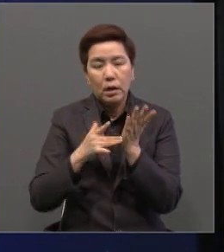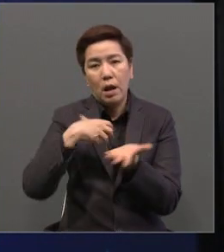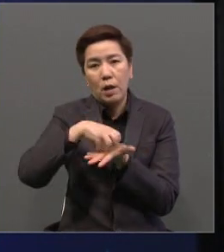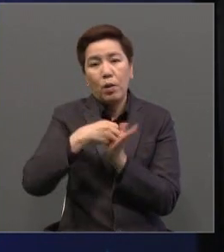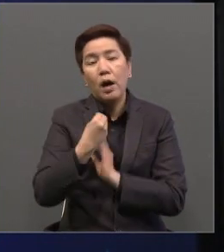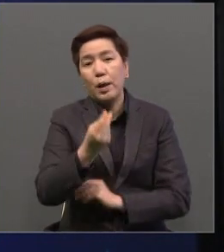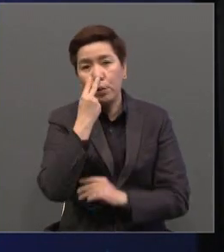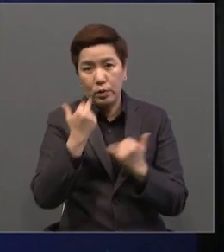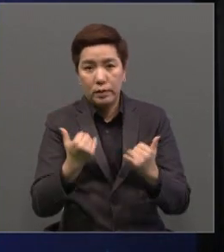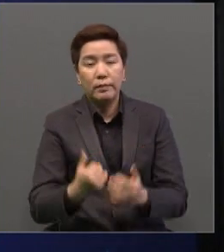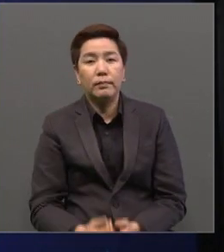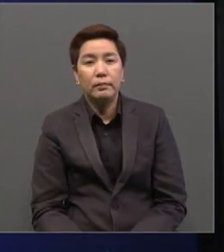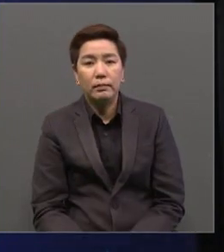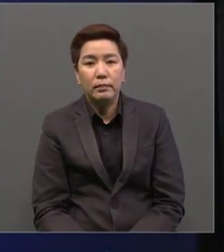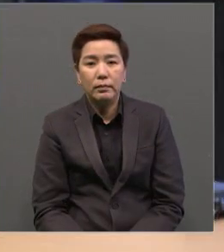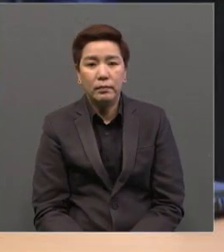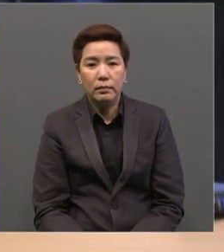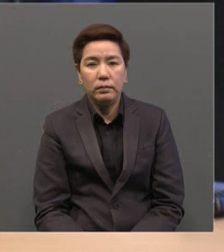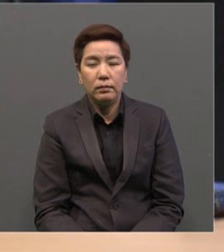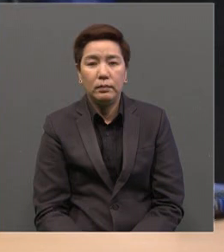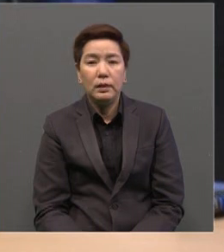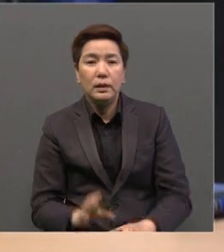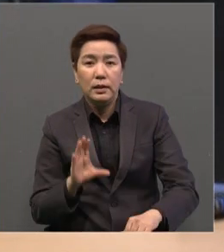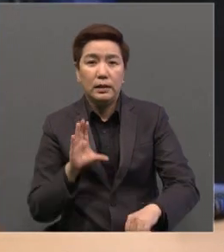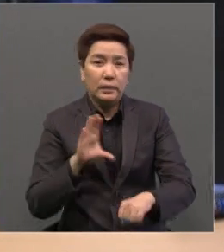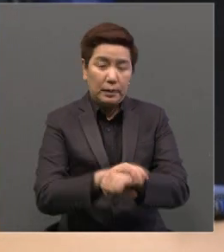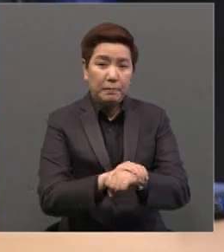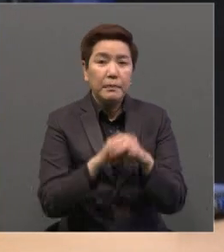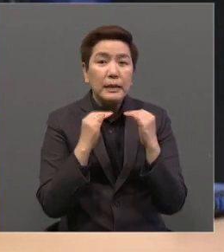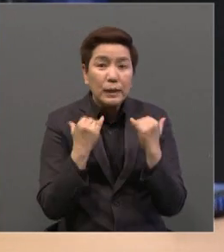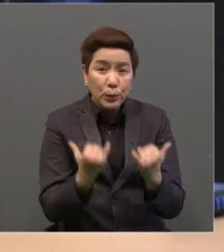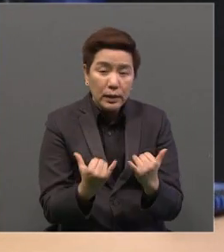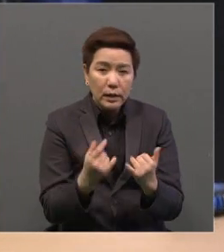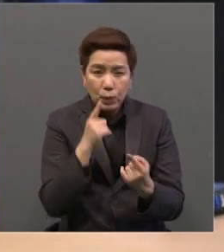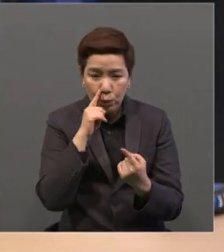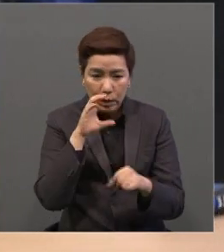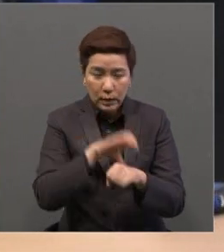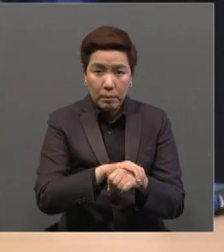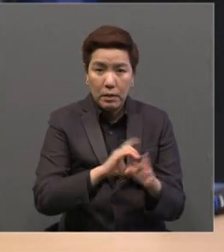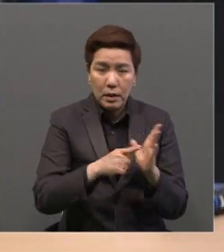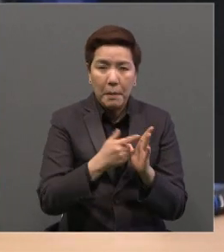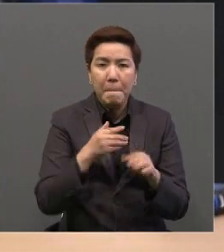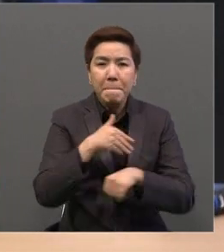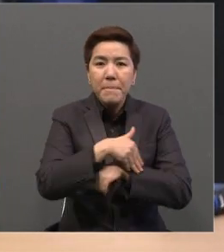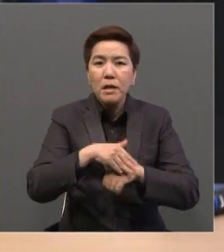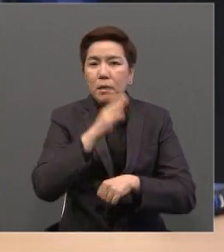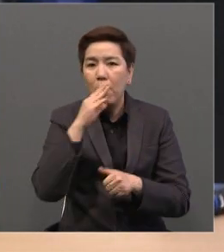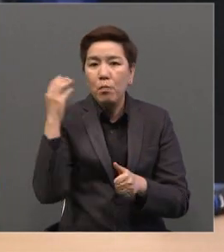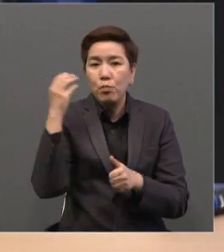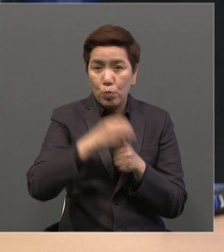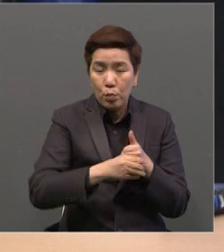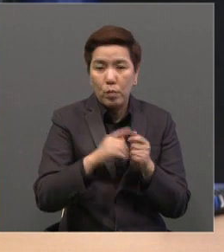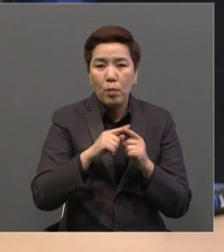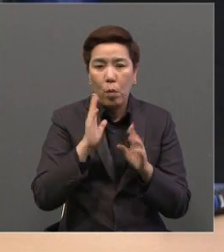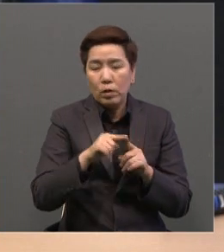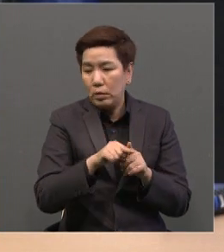อร์เล่าคร่าวๆดูครับ การจับกุมวันนี้เราสามารถที่จะจับกุมตั้งแต่บัญชีม้าจนถึงคนปลาย